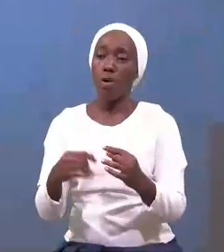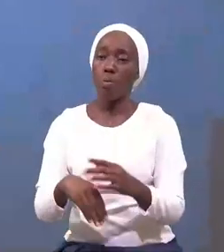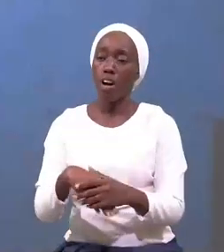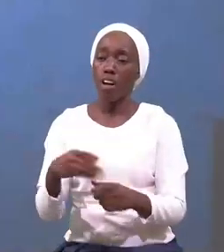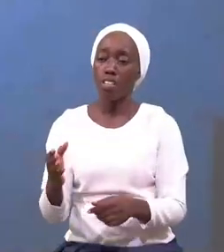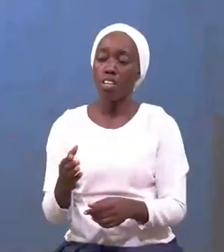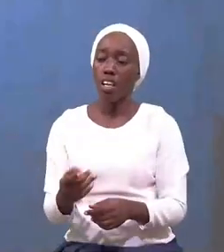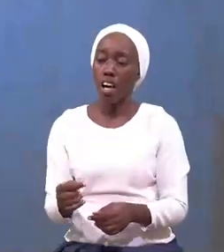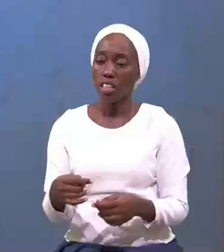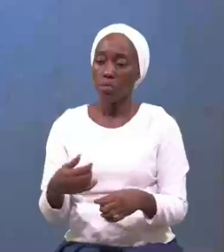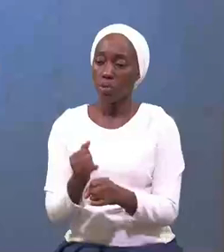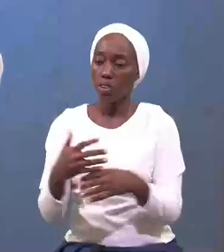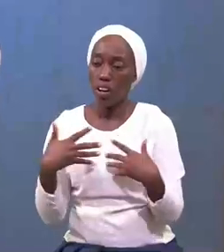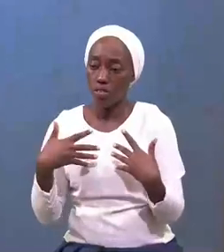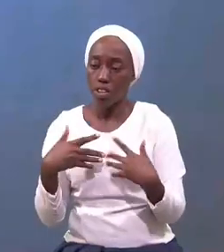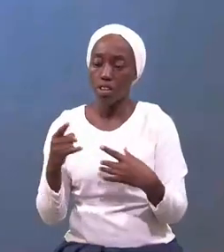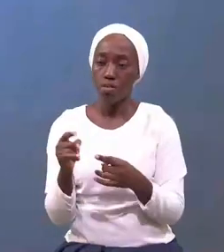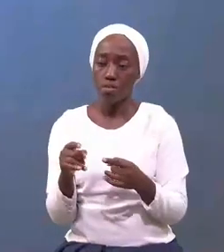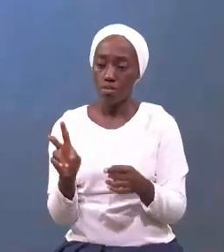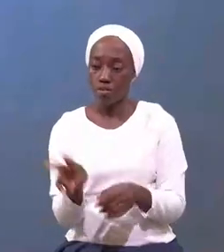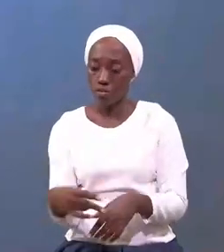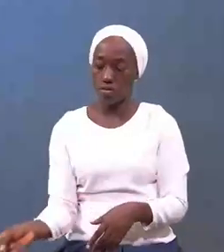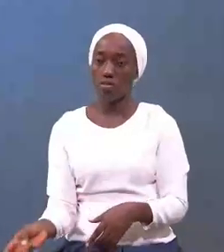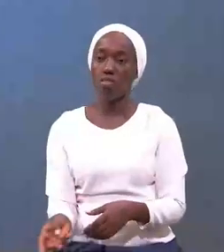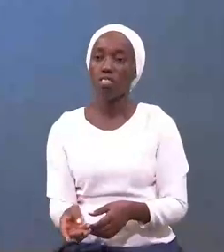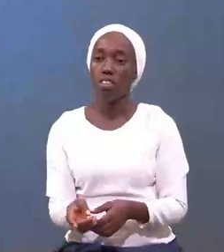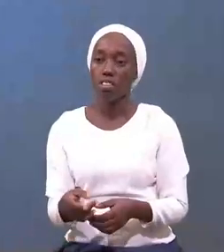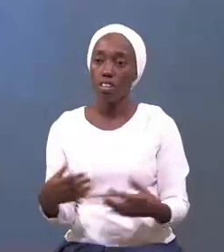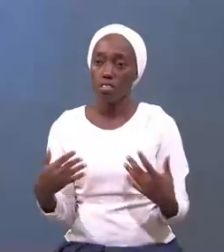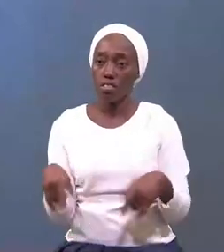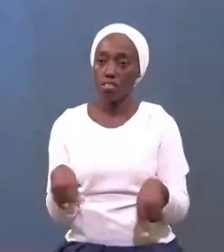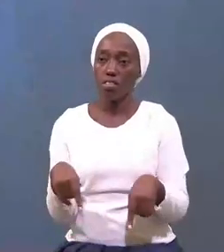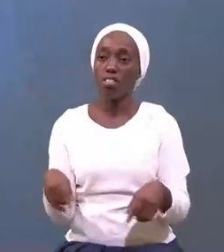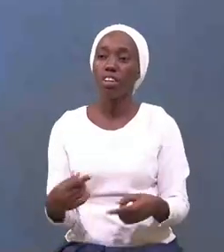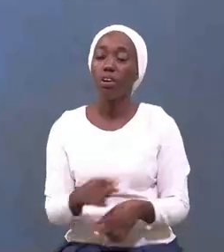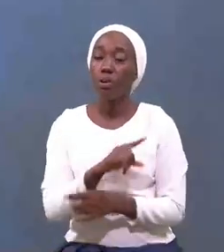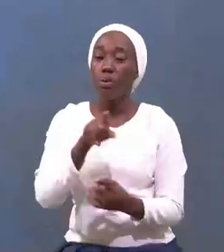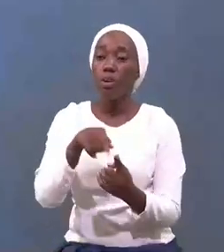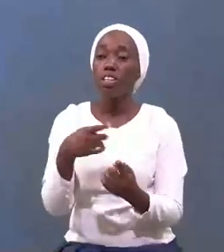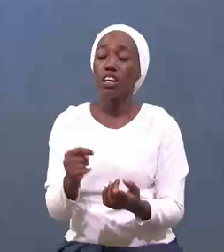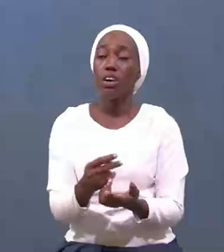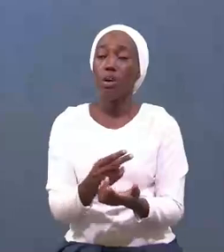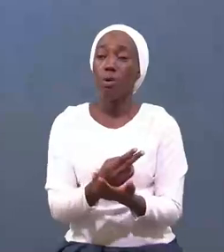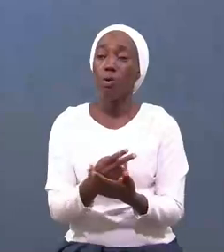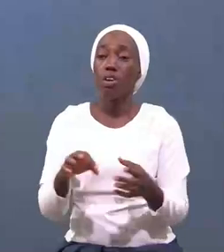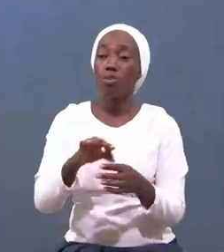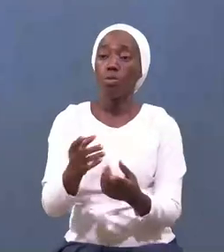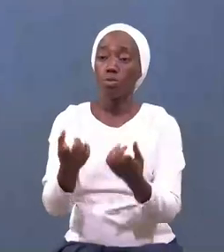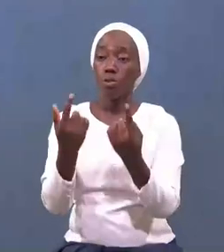Et quand ces leaders religieux se lèvent et te menacent, tu t'effondres. Mais quand le Saint-Esprit vient,